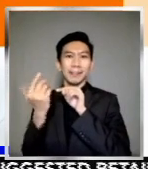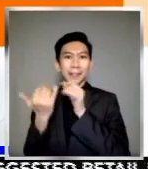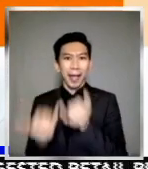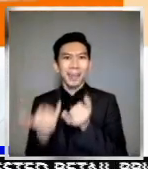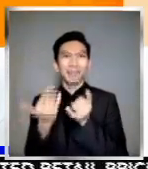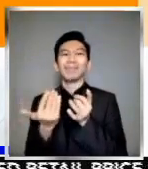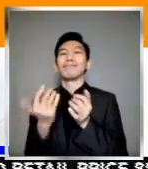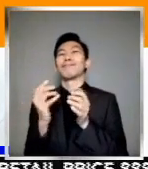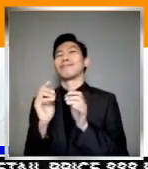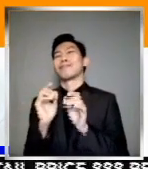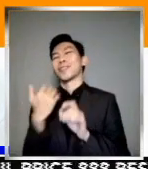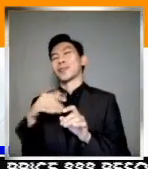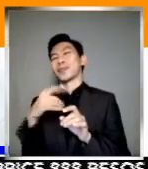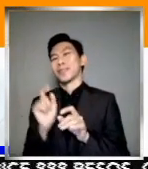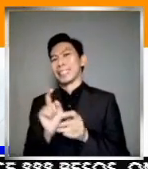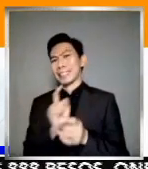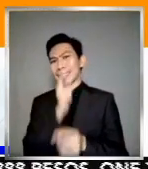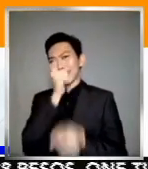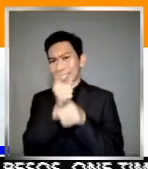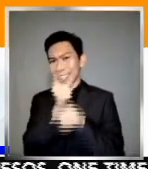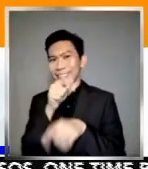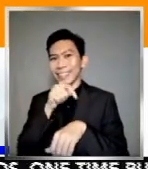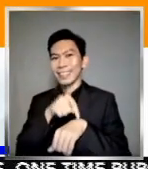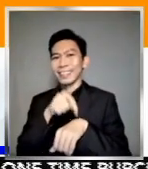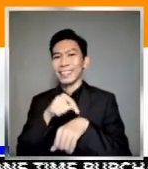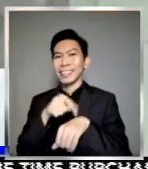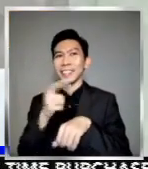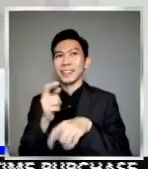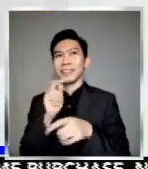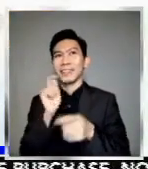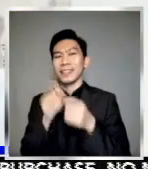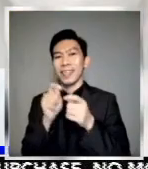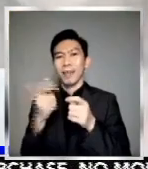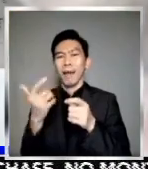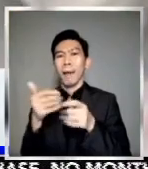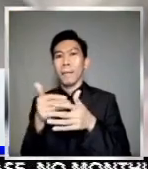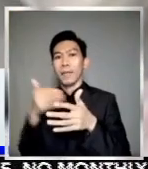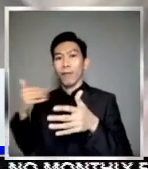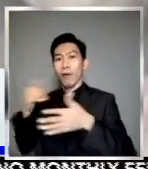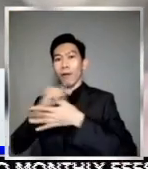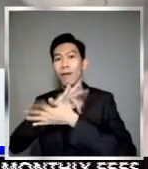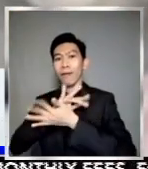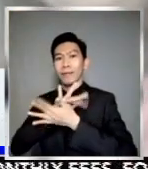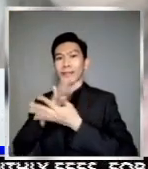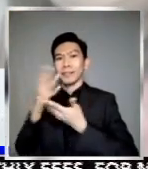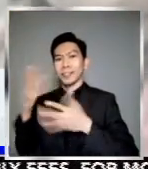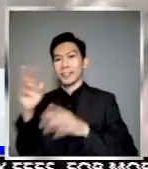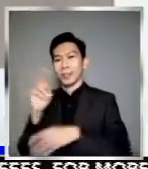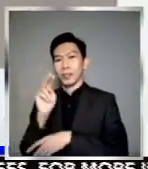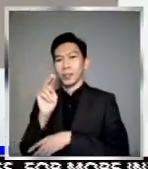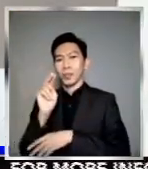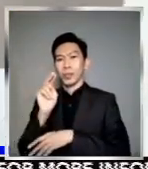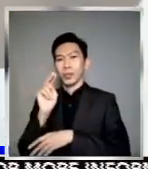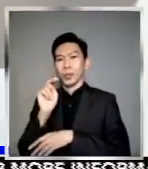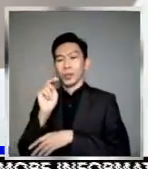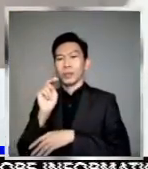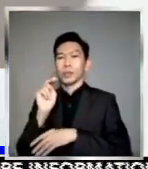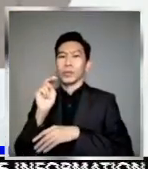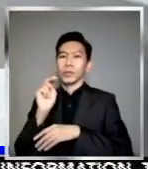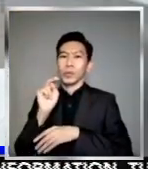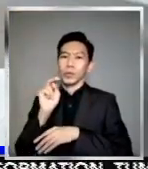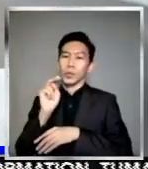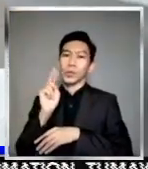Nutribond, lalo pat bago pa man pumutok ang pandemya. Sinabi na ng UNICEF na maraming bata sa Pilipinas ang